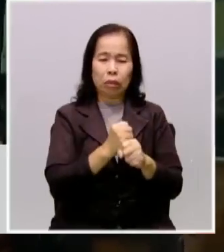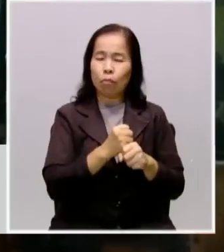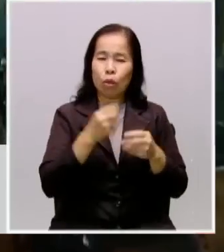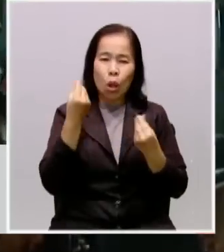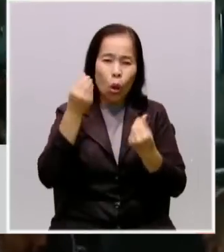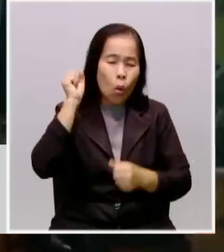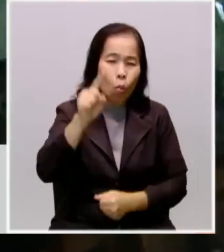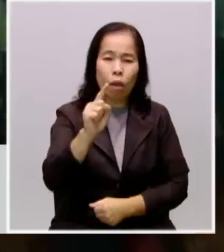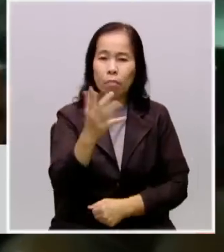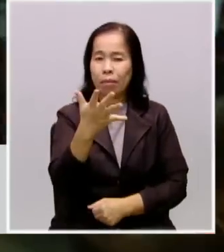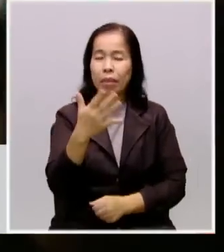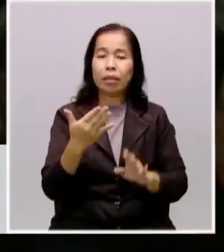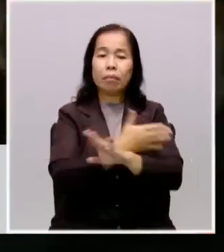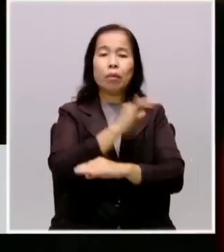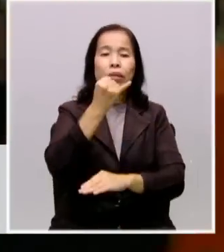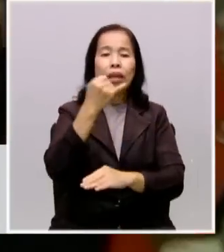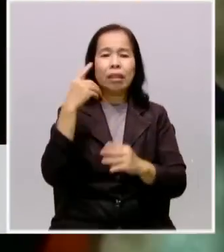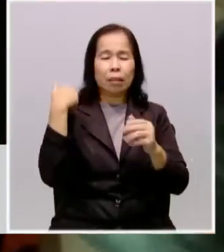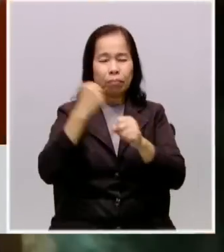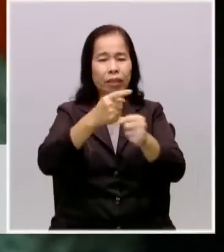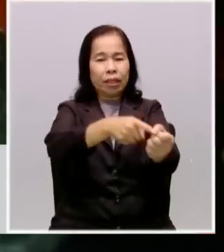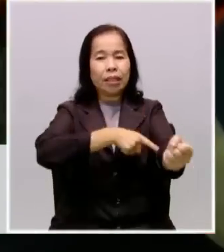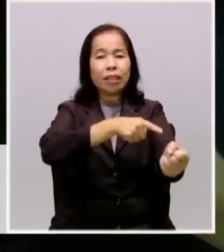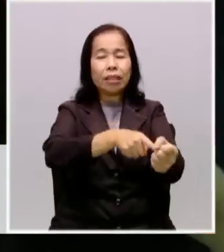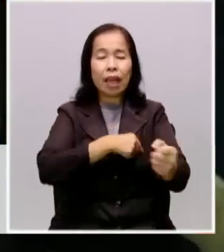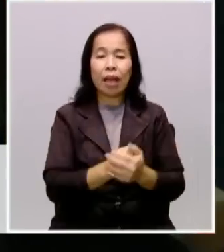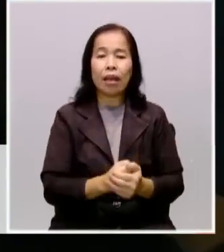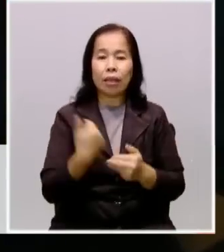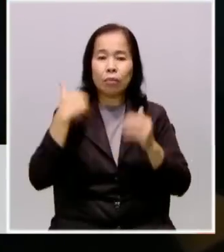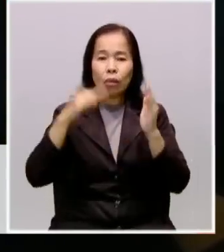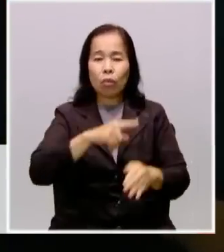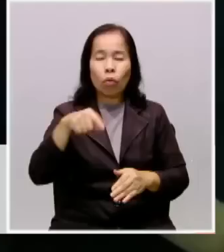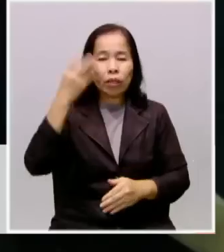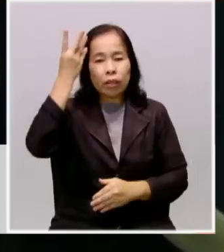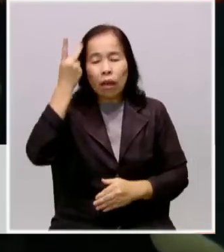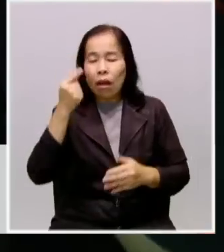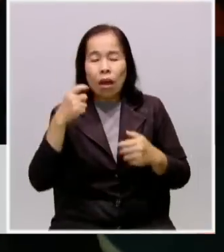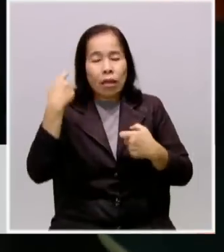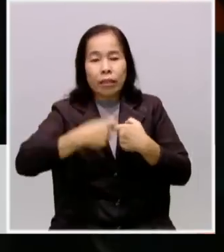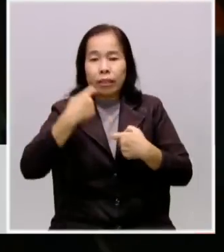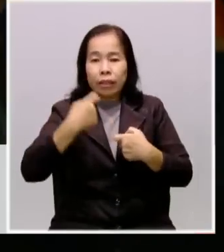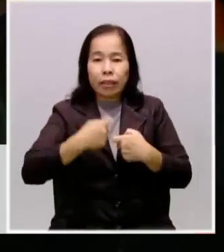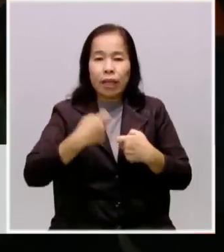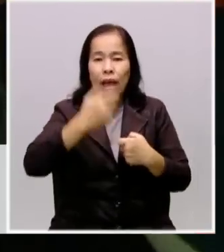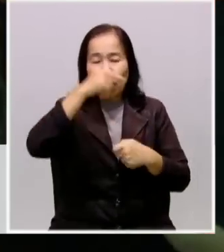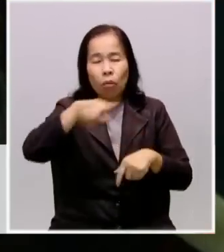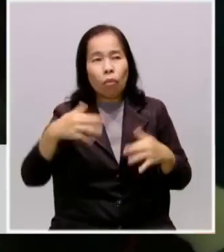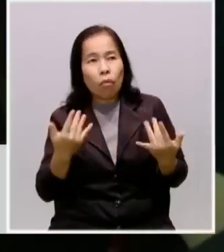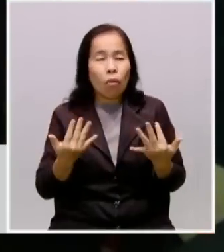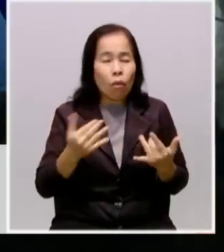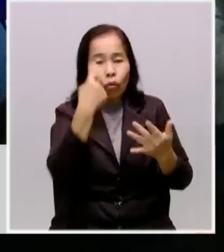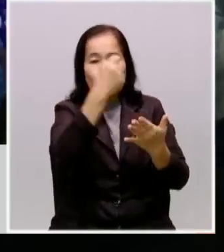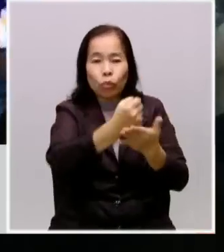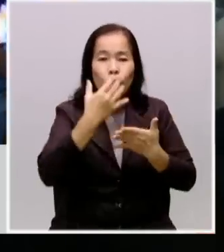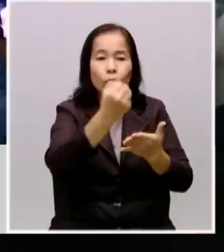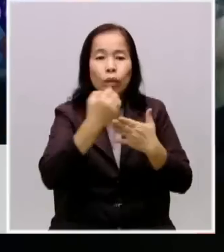ขึ้นเมื่อวันจันทร์ที่ผ่านมาทางตอนใต้ของประเทศล่าช้านะคะท่ามกลางความหวังที่ริบหรี่ลงของผู้ประสบภัยที่ยัง